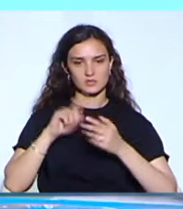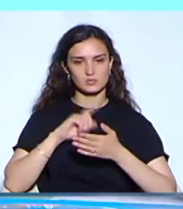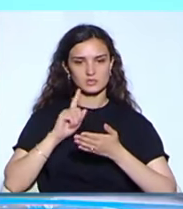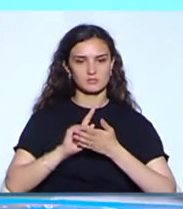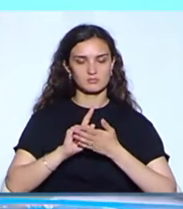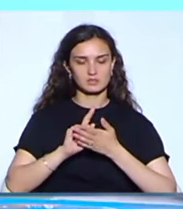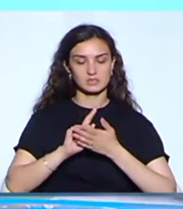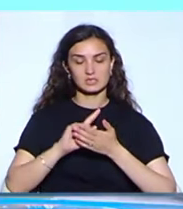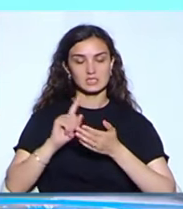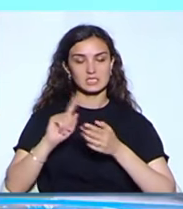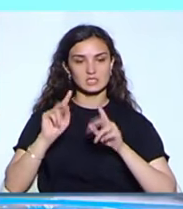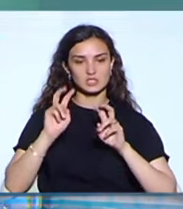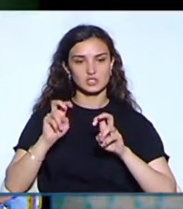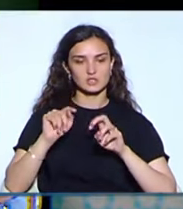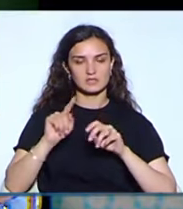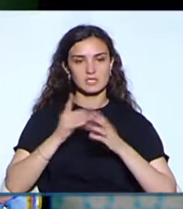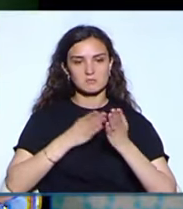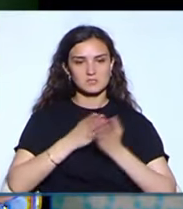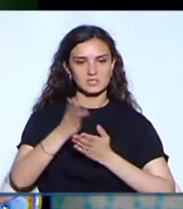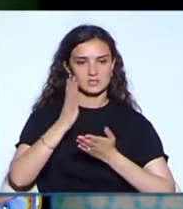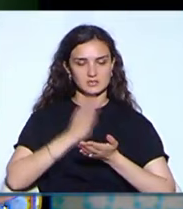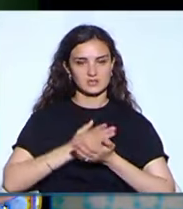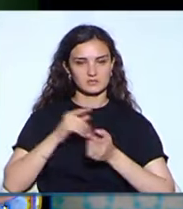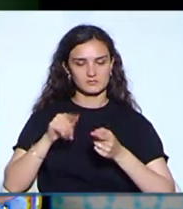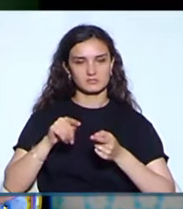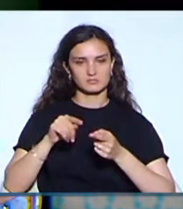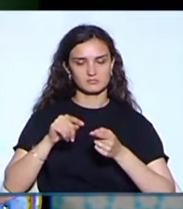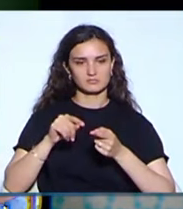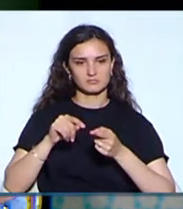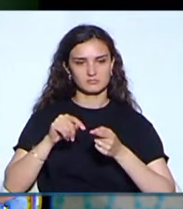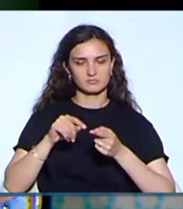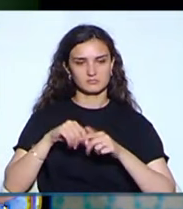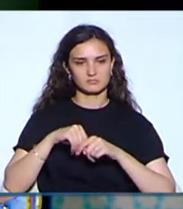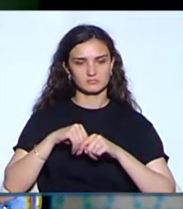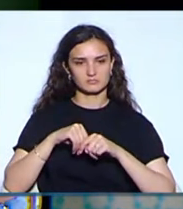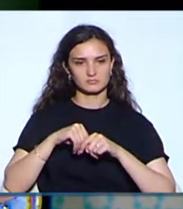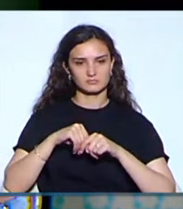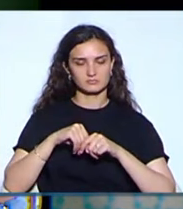აუცილებლად, რას ემსახურება, რა მიზანი აქვს მტკიცებულებებზე დაფუძნებულ